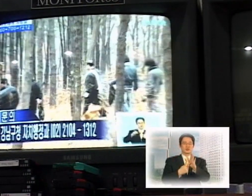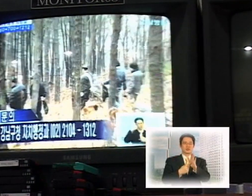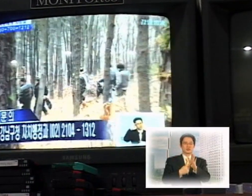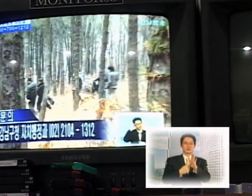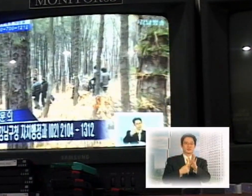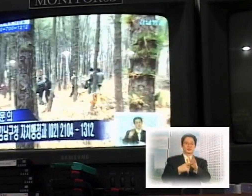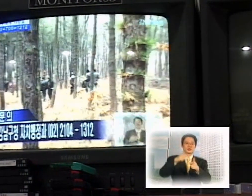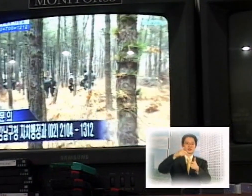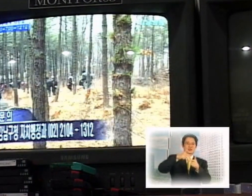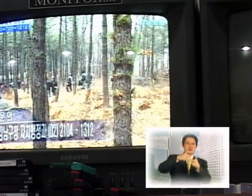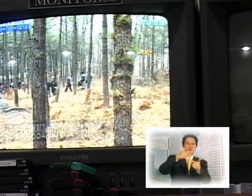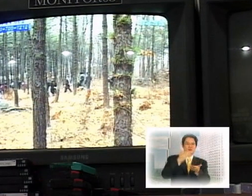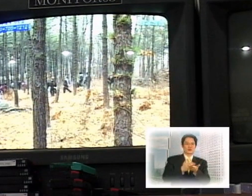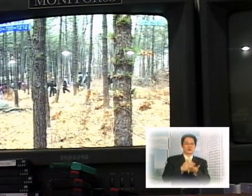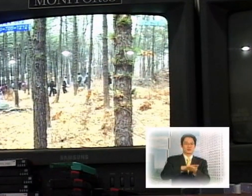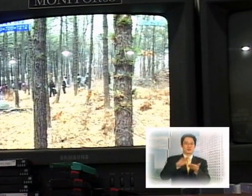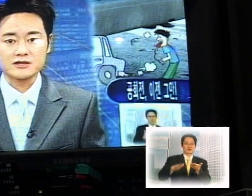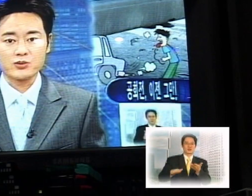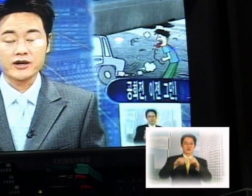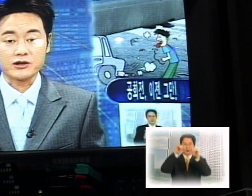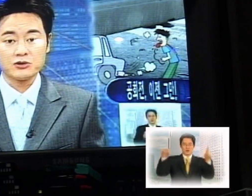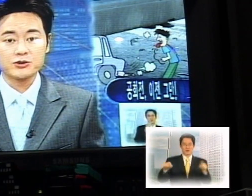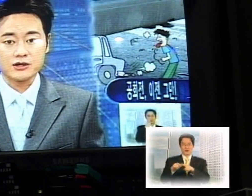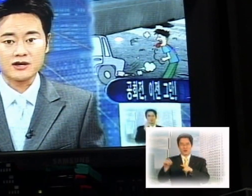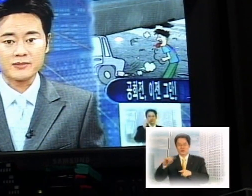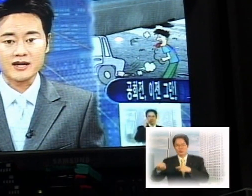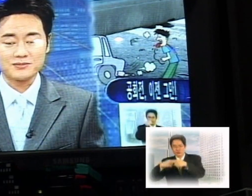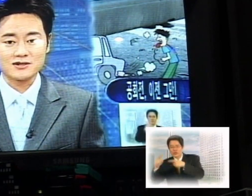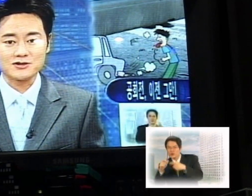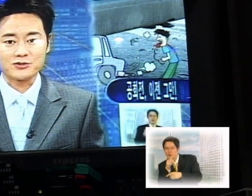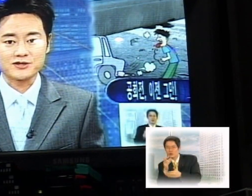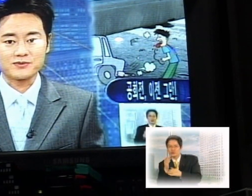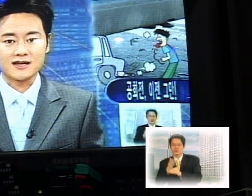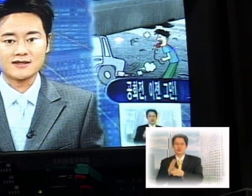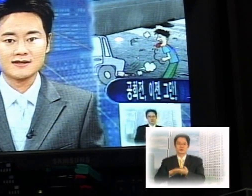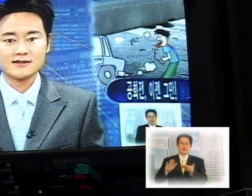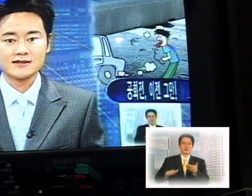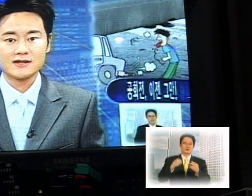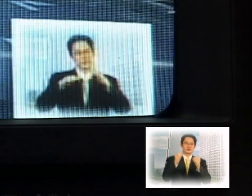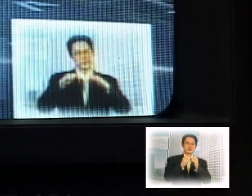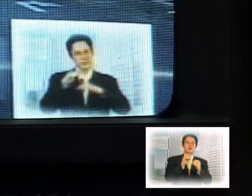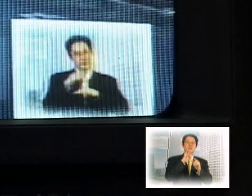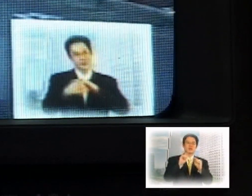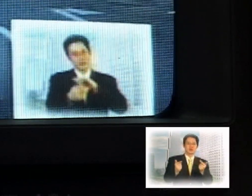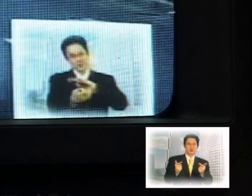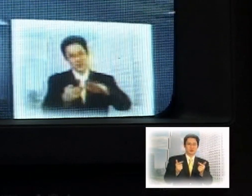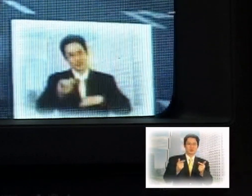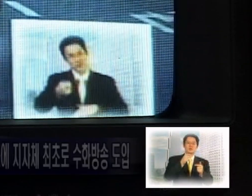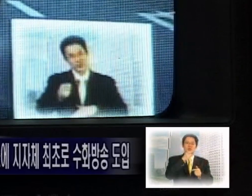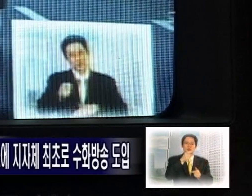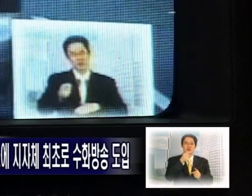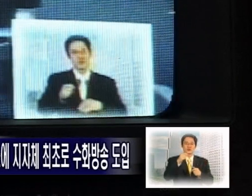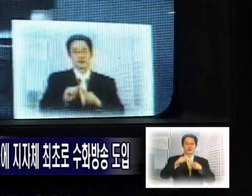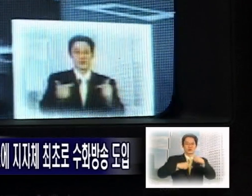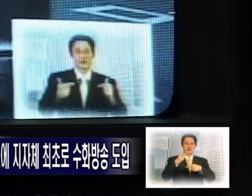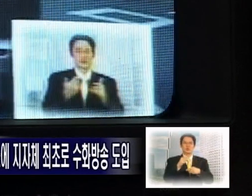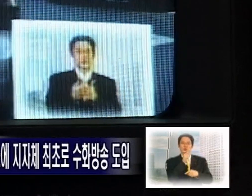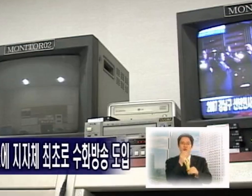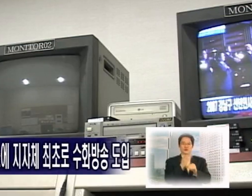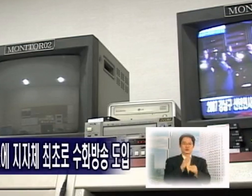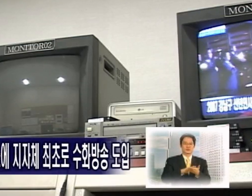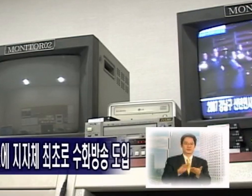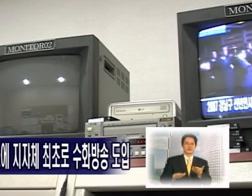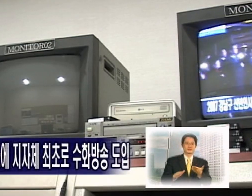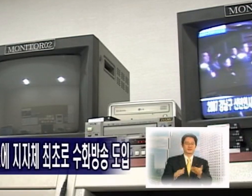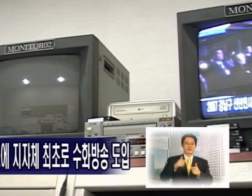강남구청 구정뉴스입니다. 화면 한켠에는 수화 방송이 한창입니다. 기사 문장 하나하나는 물론 인터뷰에도 수화가